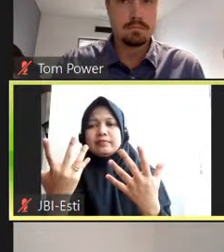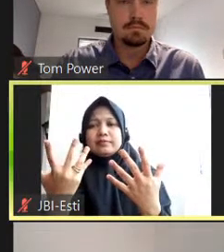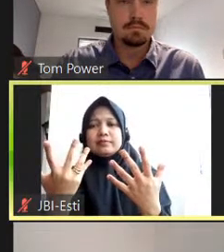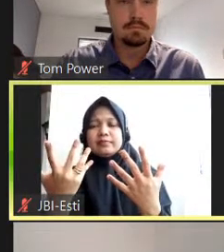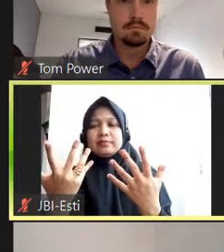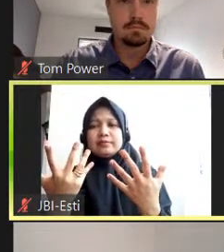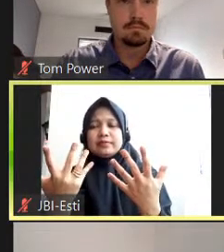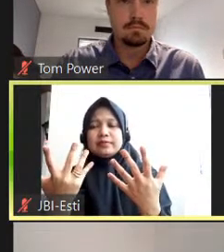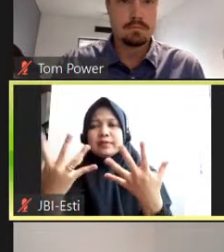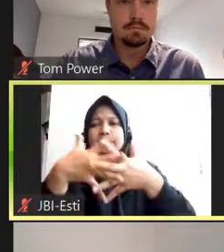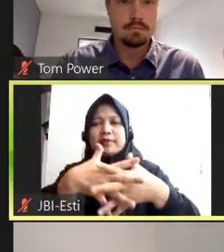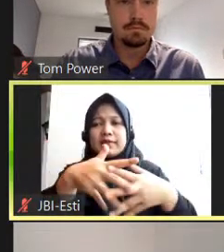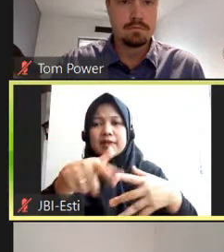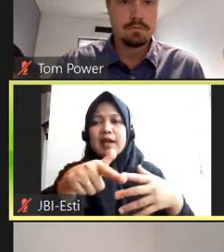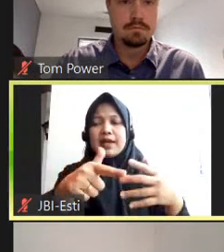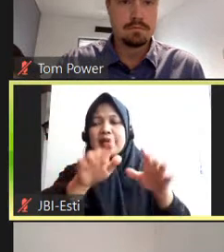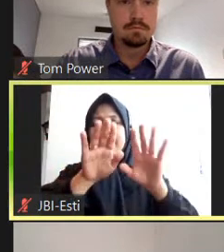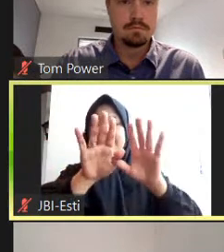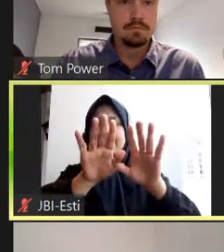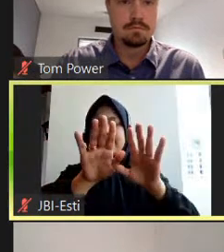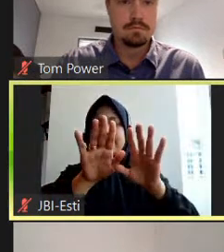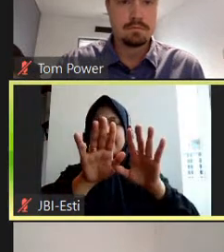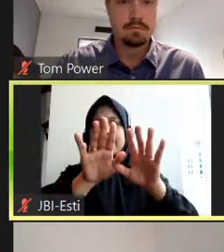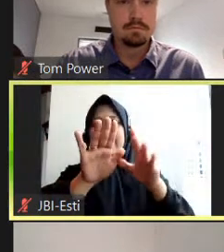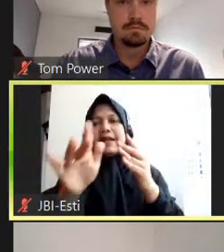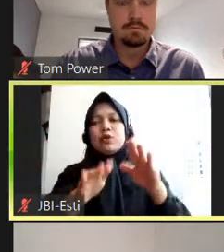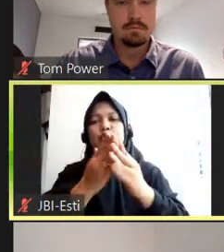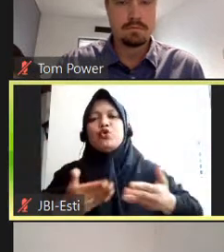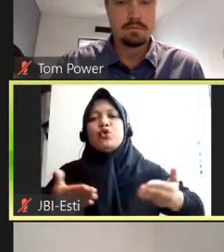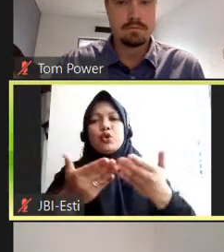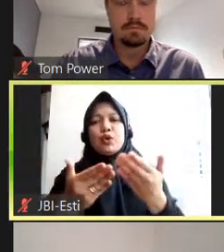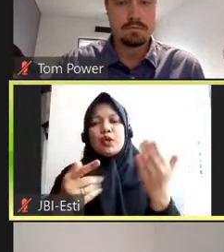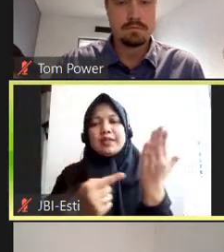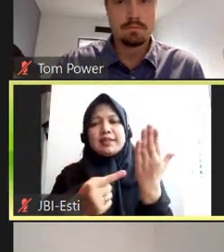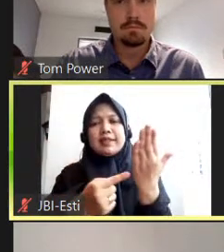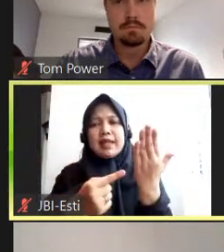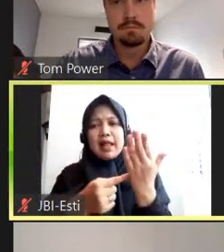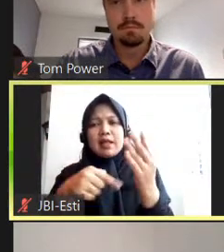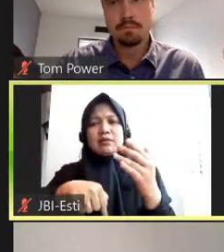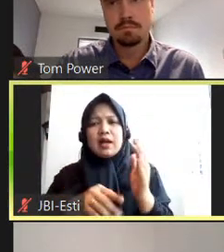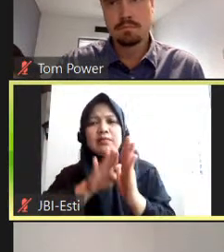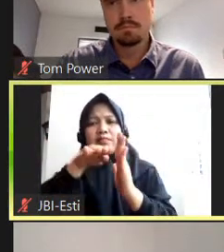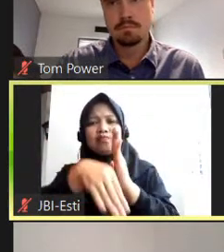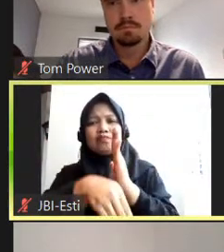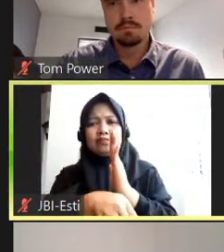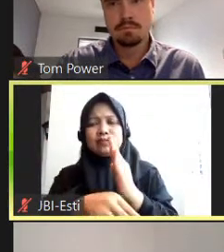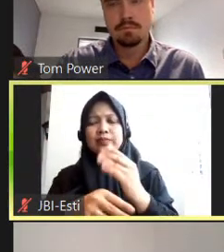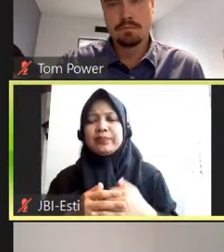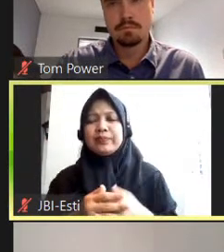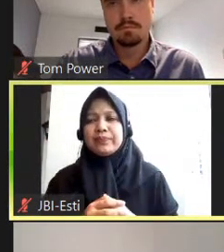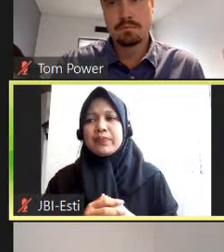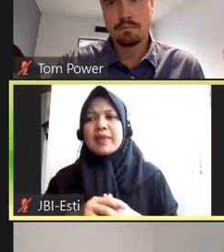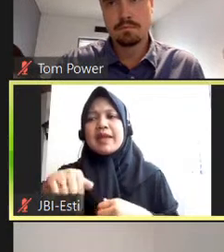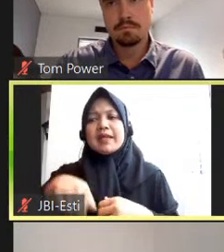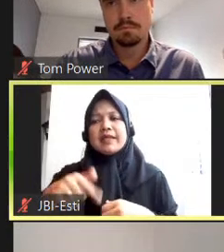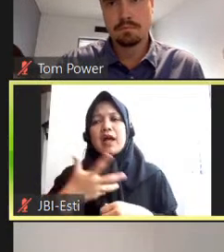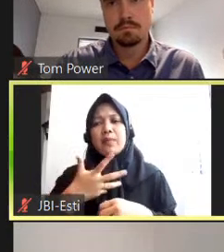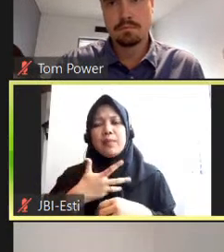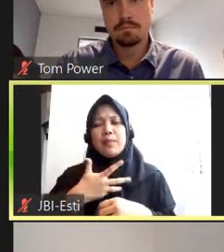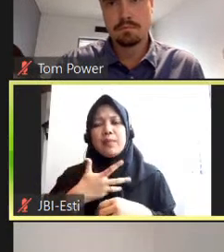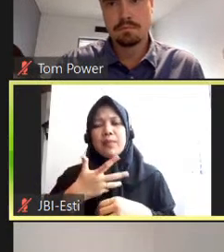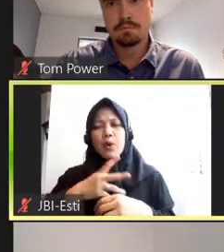rangkaian pemikiran yang saya rasa menjadi dasar untuk kemudian saya masuk lebih dalam dalam isu seputar